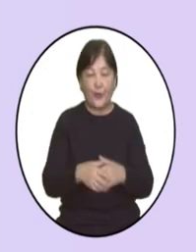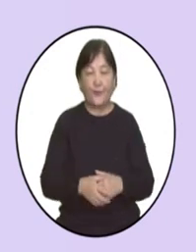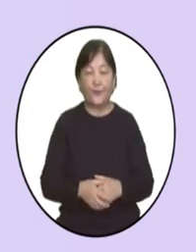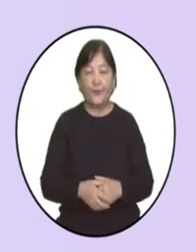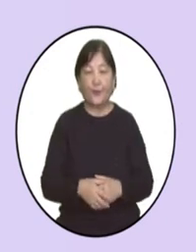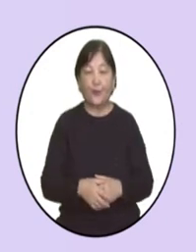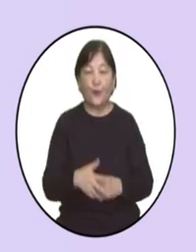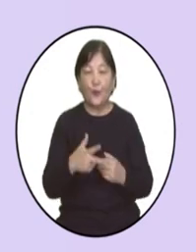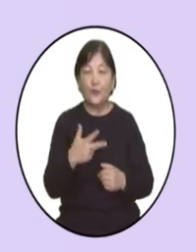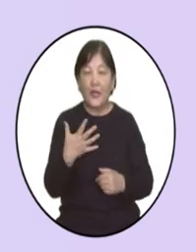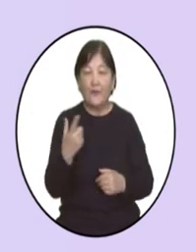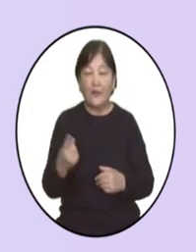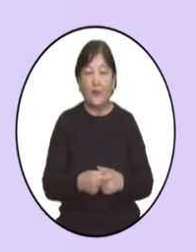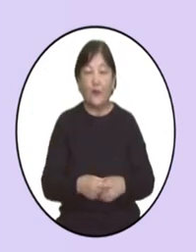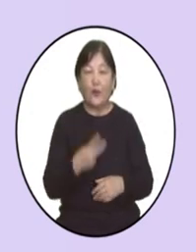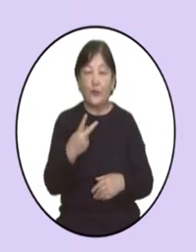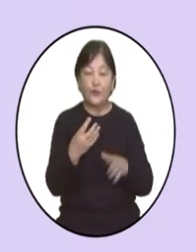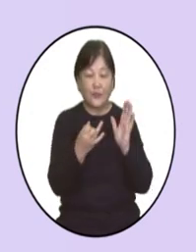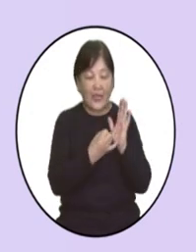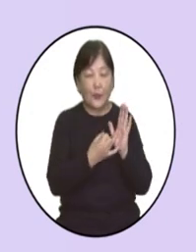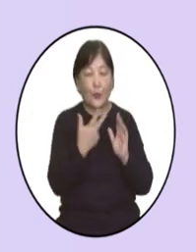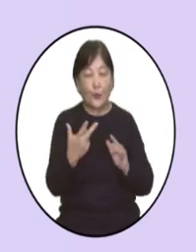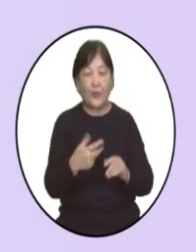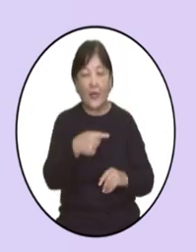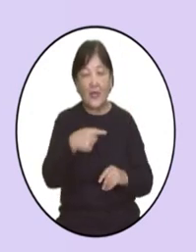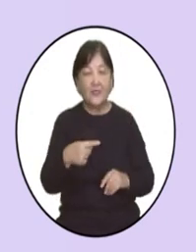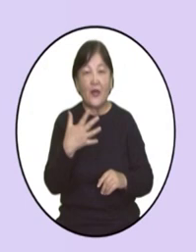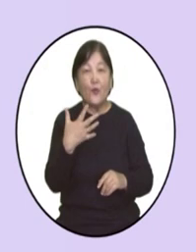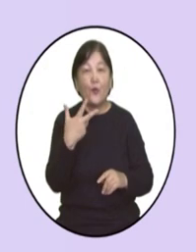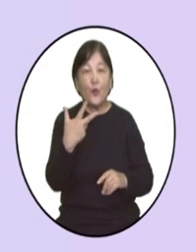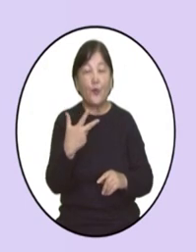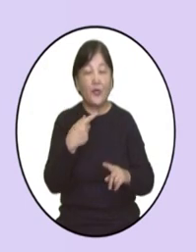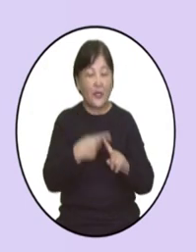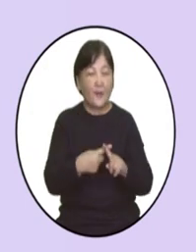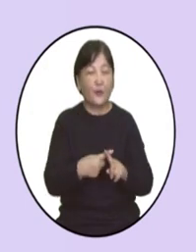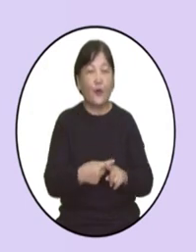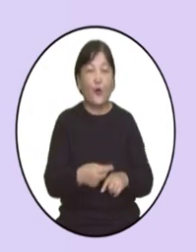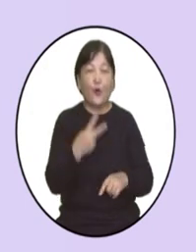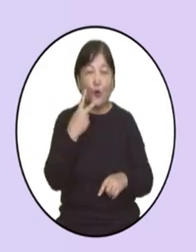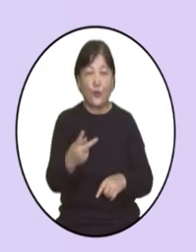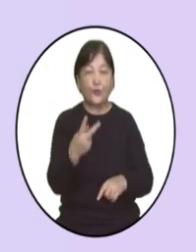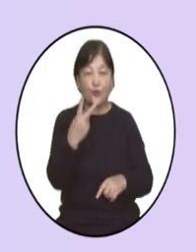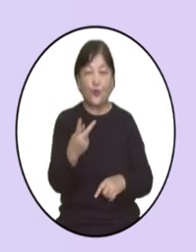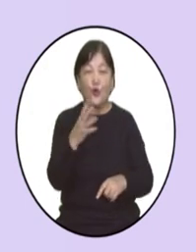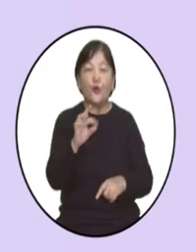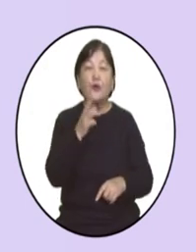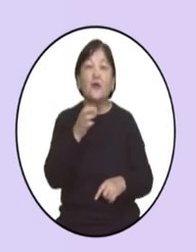Бид нь 273 дээр хасах 53 градусаа нэмээд 220 Кельвин болох